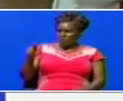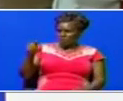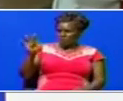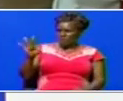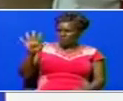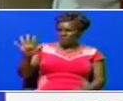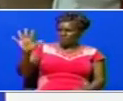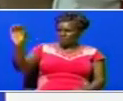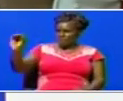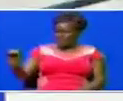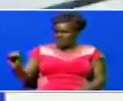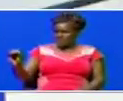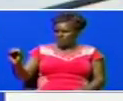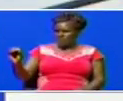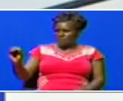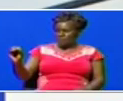0.35%.